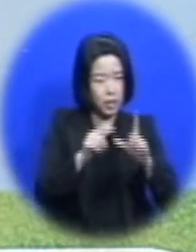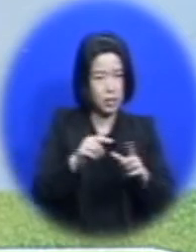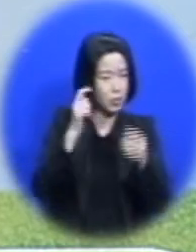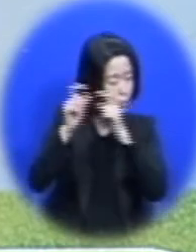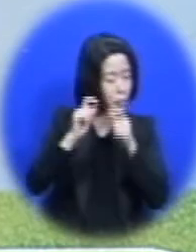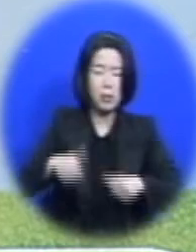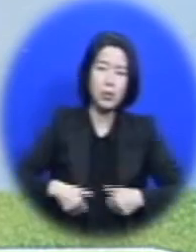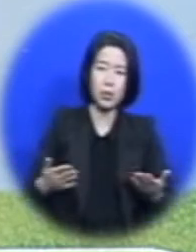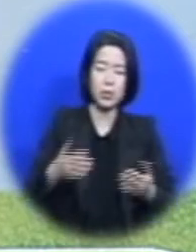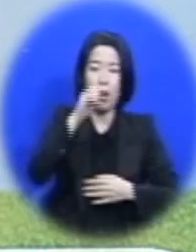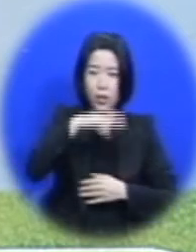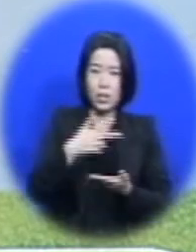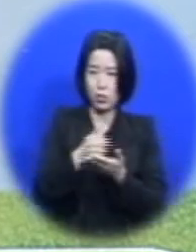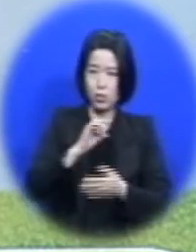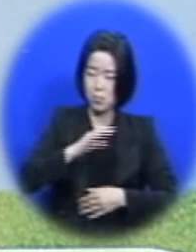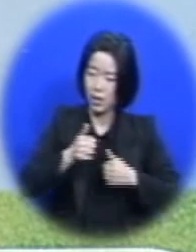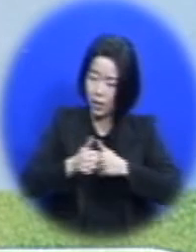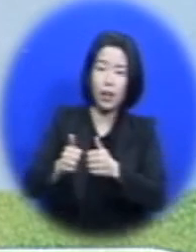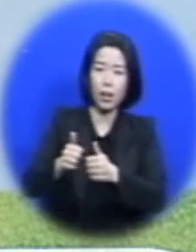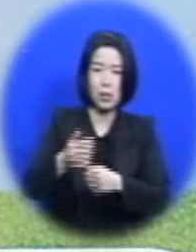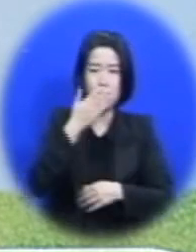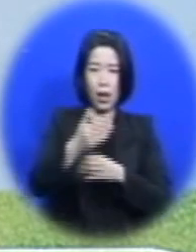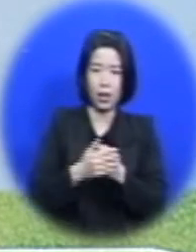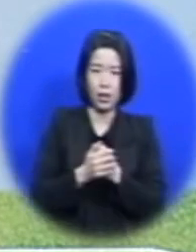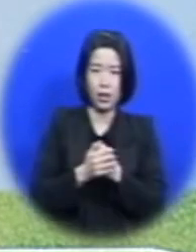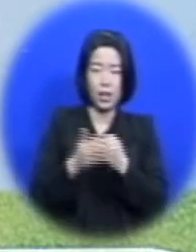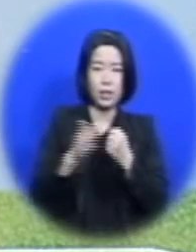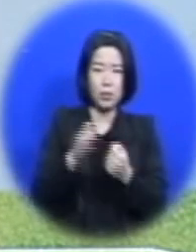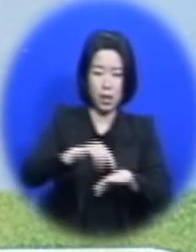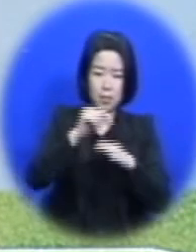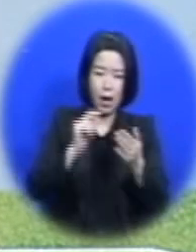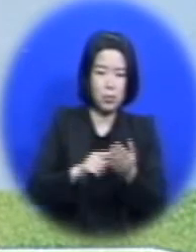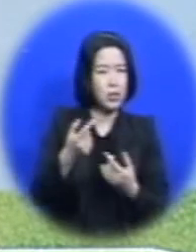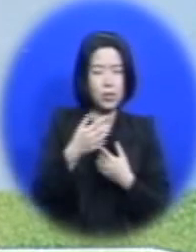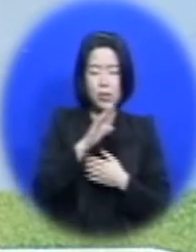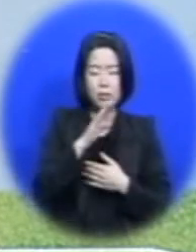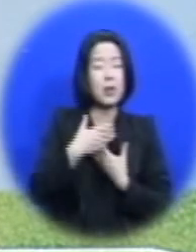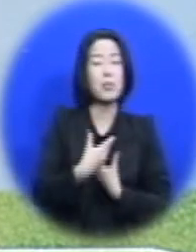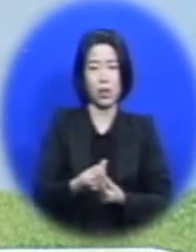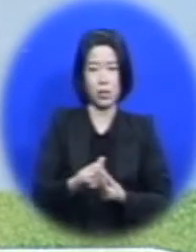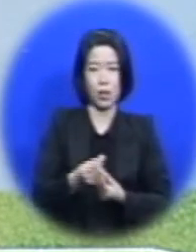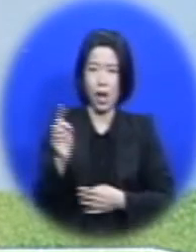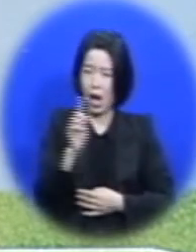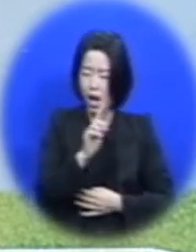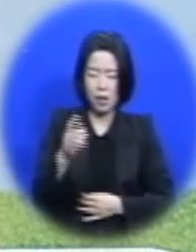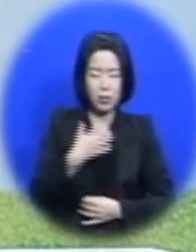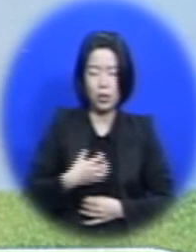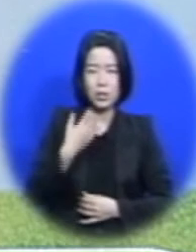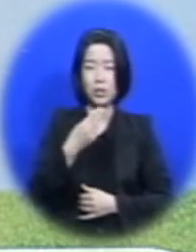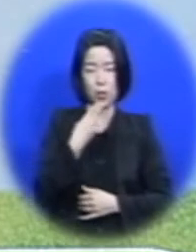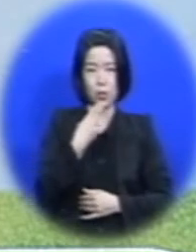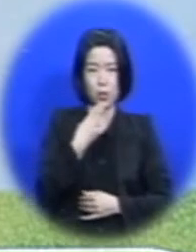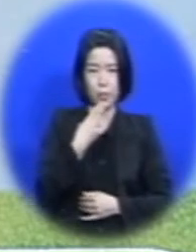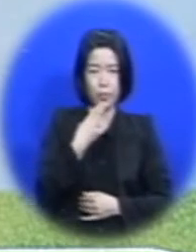그냥 주님만 따라가는 되는 거지 뭐 그러니까 마음이 그렇게 편안해지고 1부 걱정이 없고